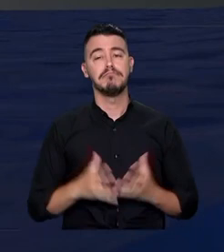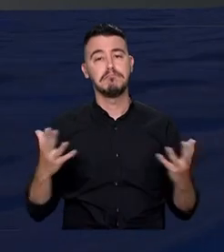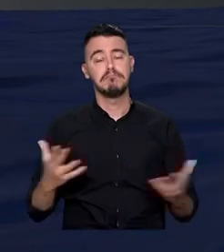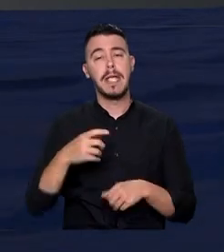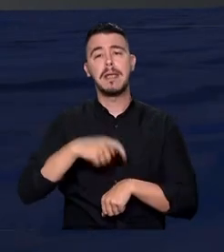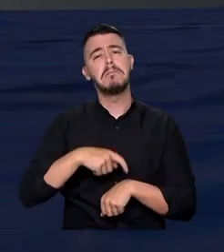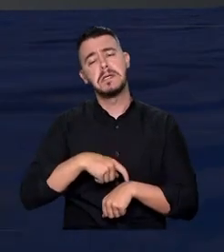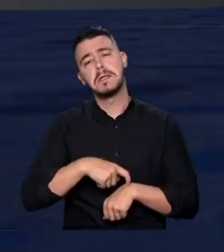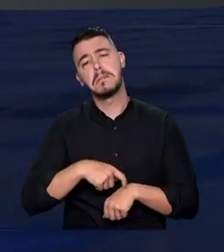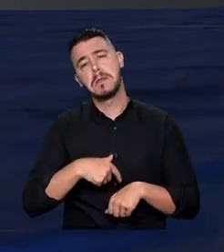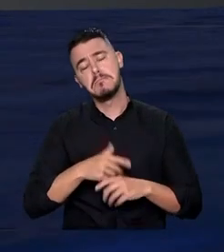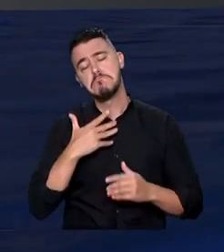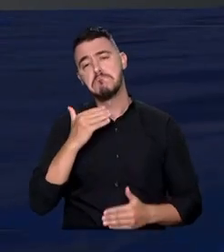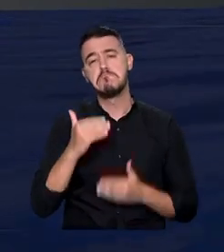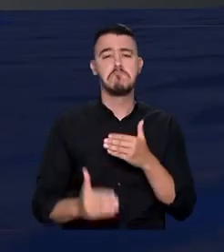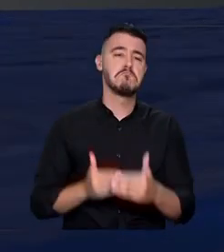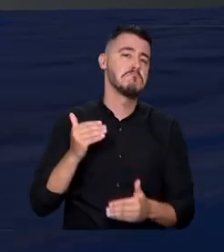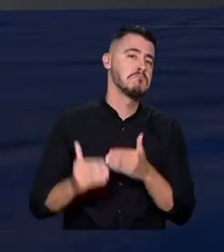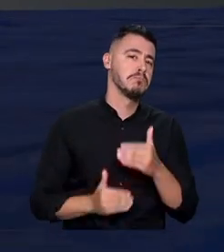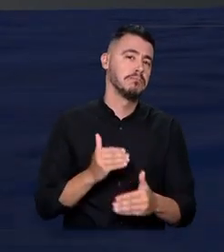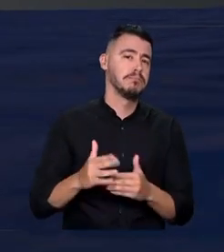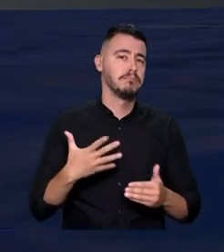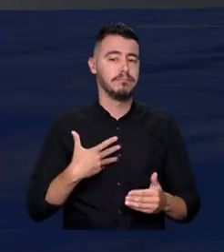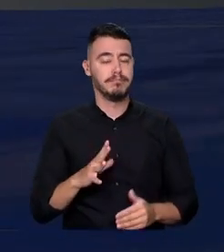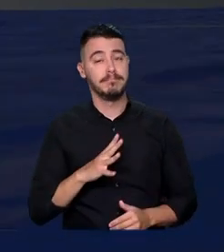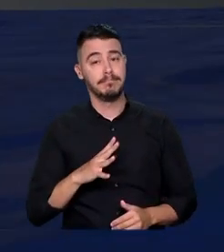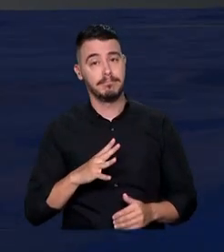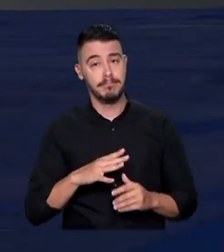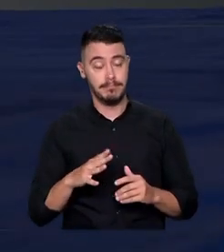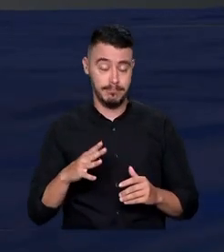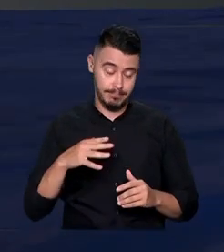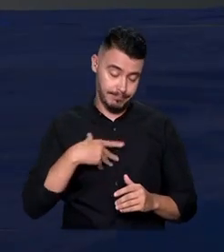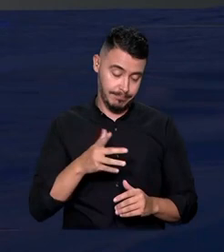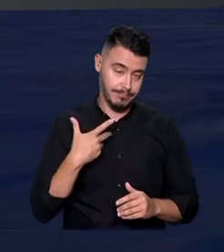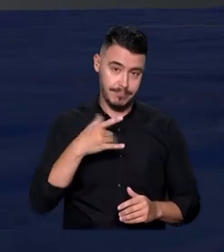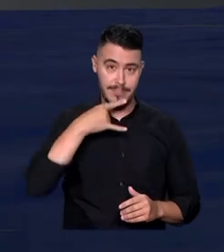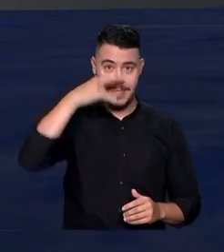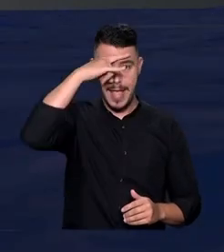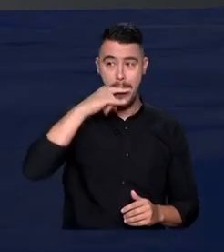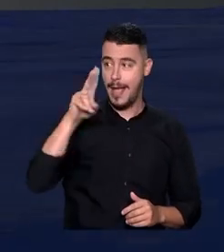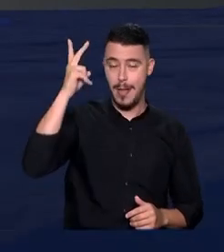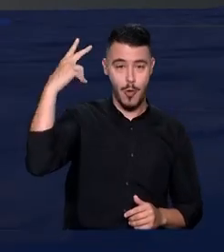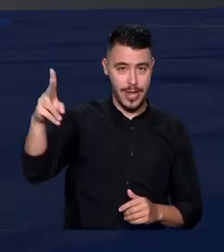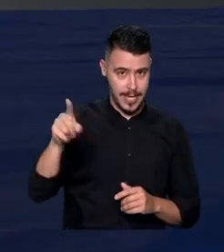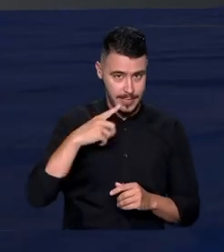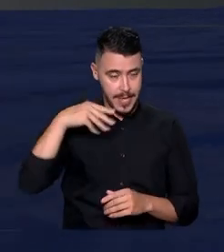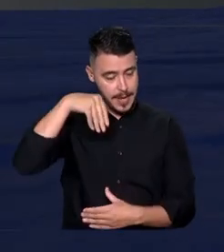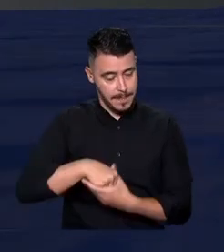στιγμή οι επιβάτες και ανάμεσά τους δύο παιδιά νεαρής ηλικίας, ένα αγόρι και ένα